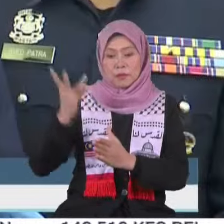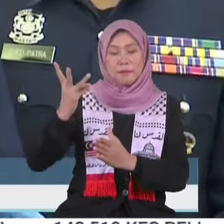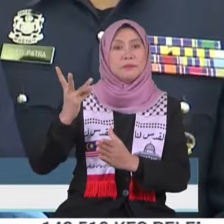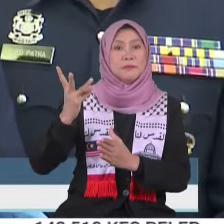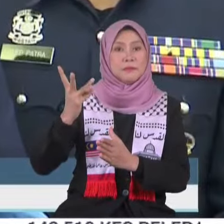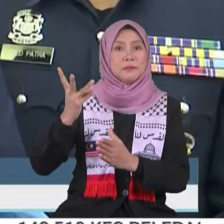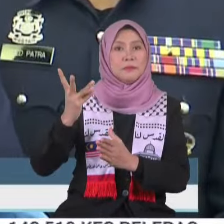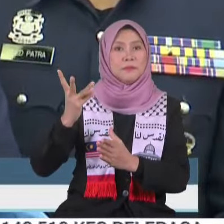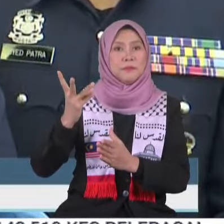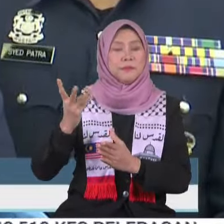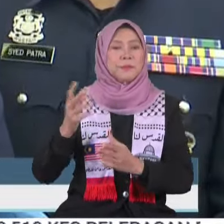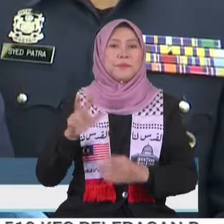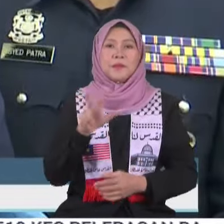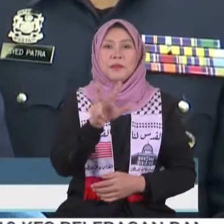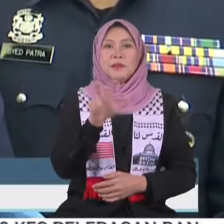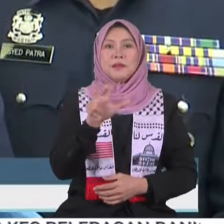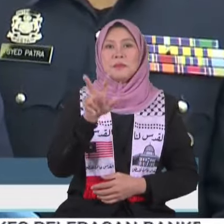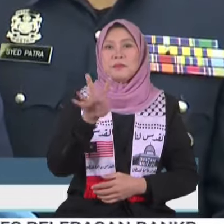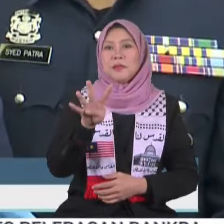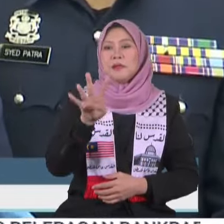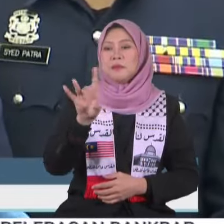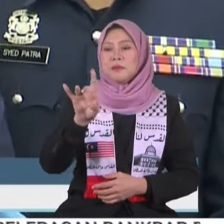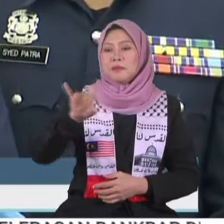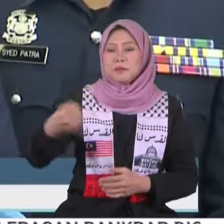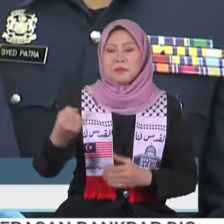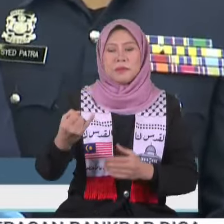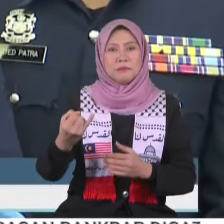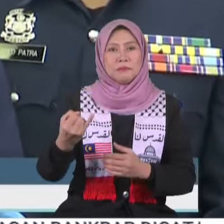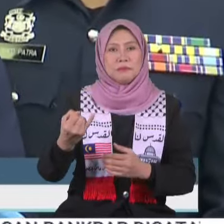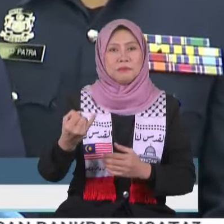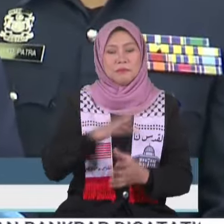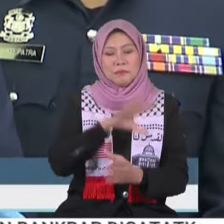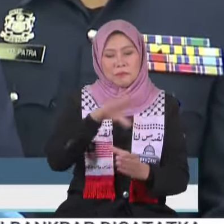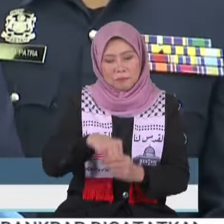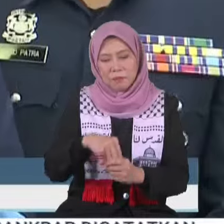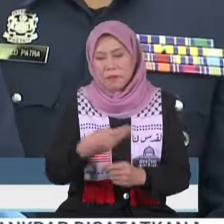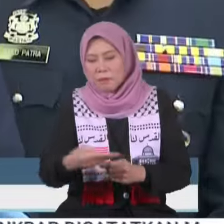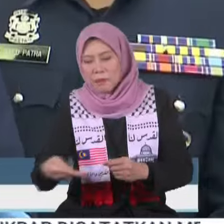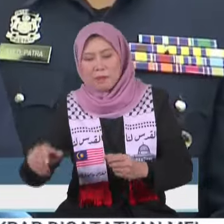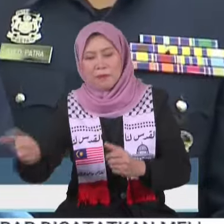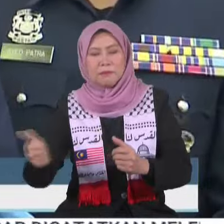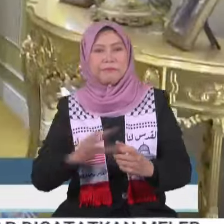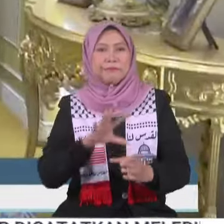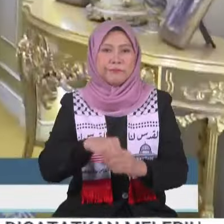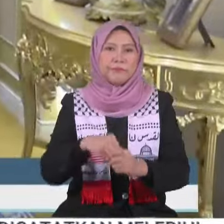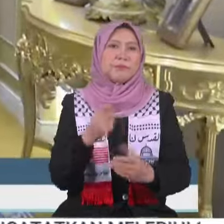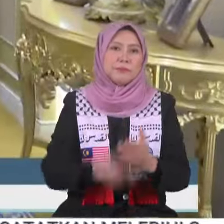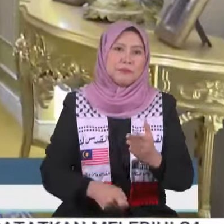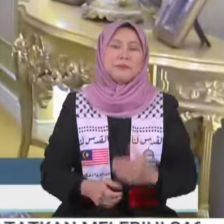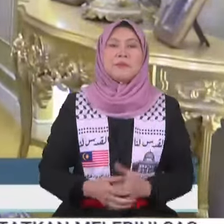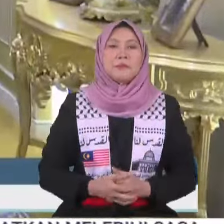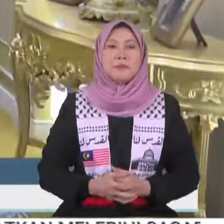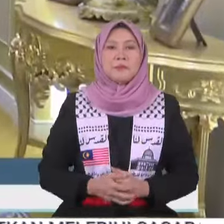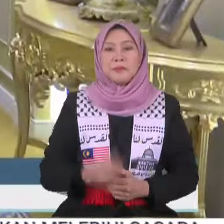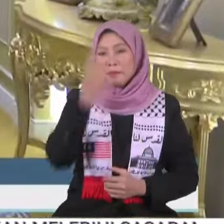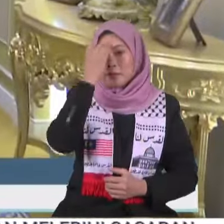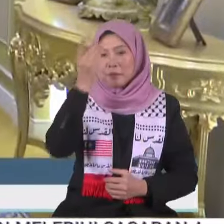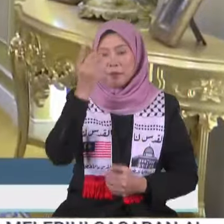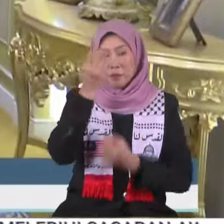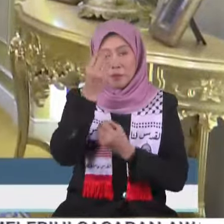kes adalah jumlah 348 juta. Ini tercampur barang-barang lainlah. Datuk Muhammad Nasir